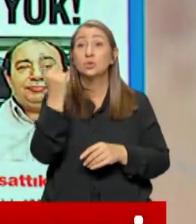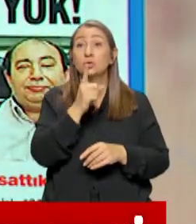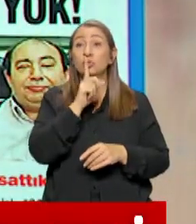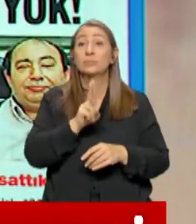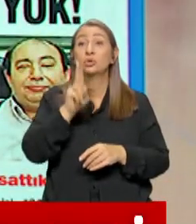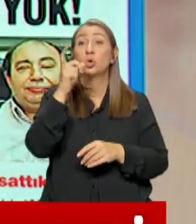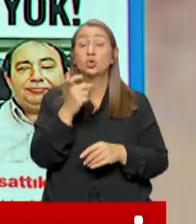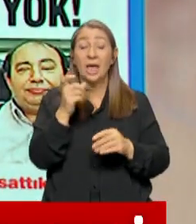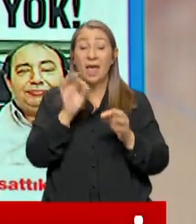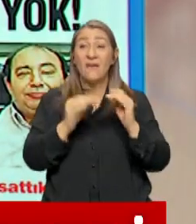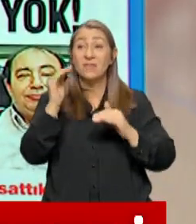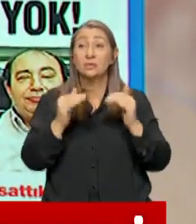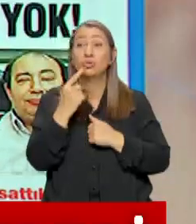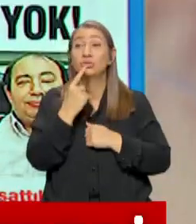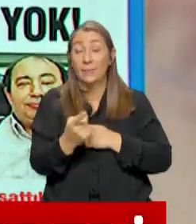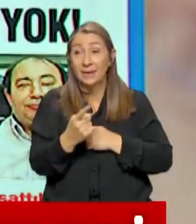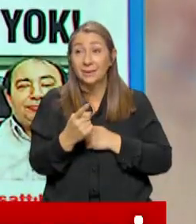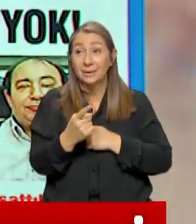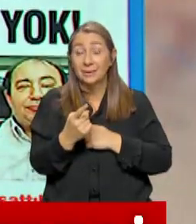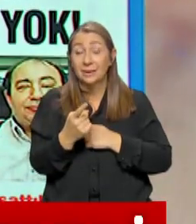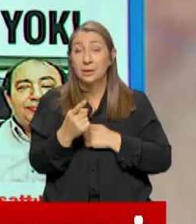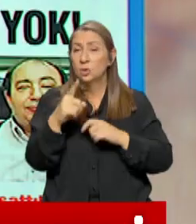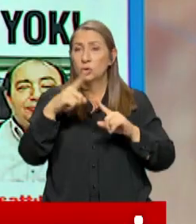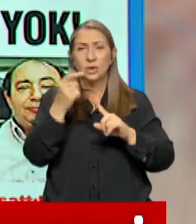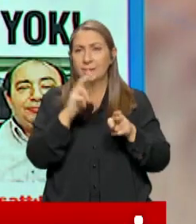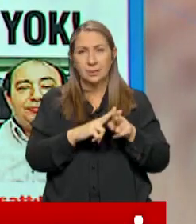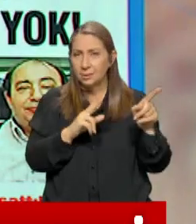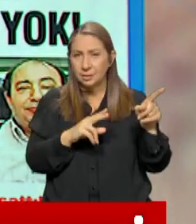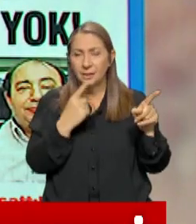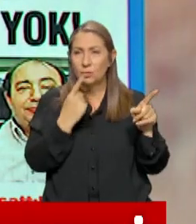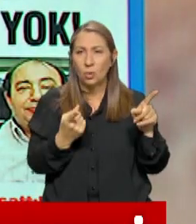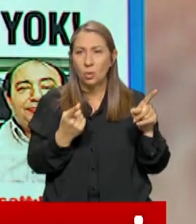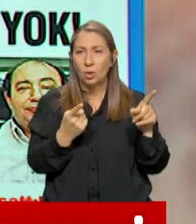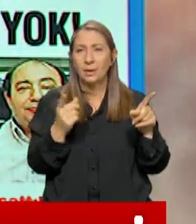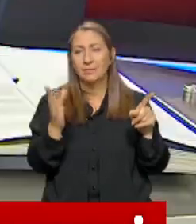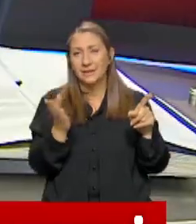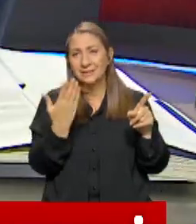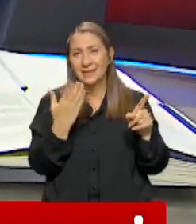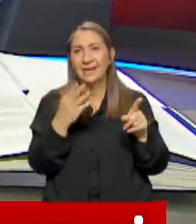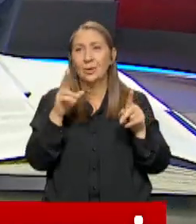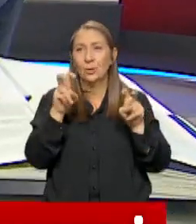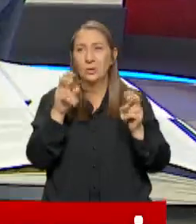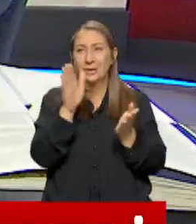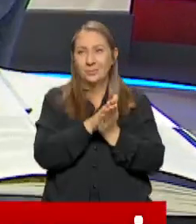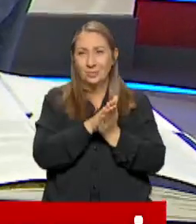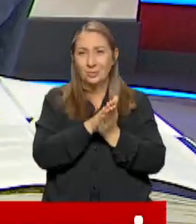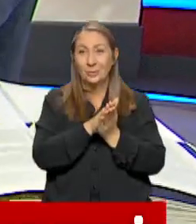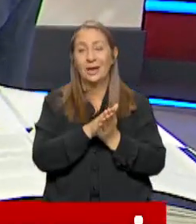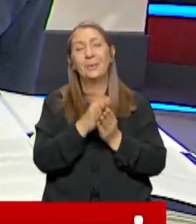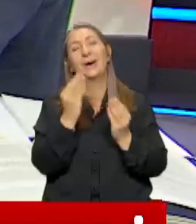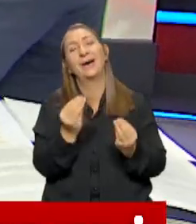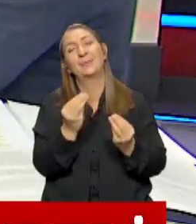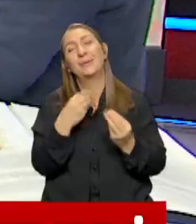%179'luk bir enflasyon demek TÜİK ne diyor Neyse kapatıyorum bunu şimdi ama